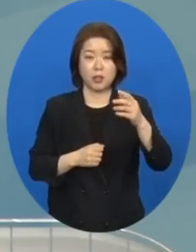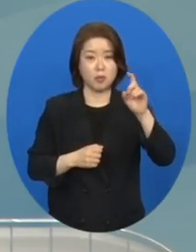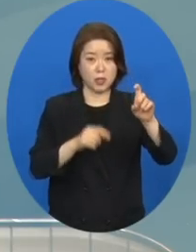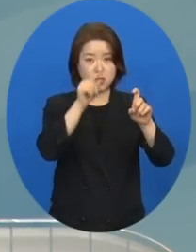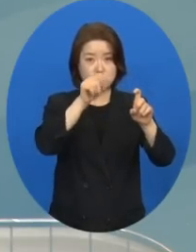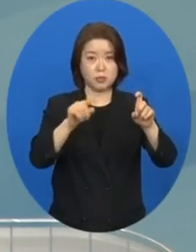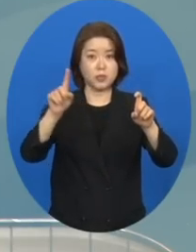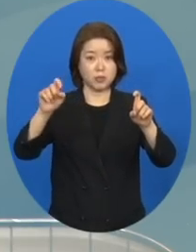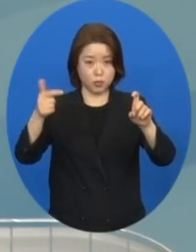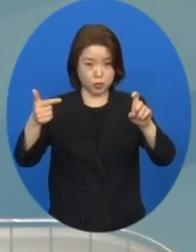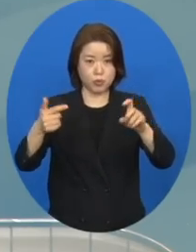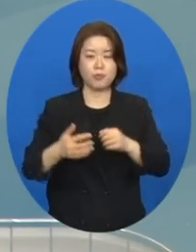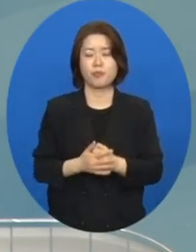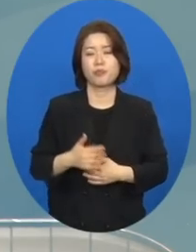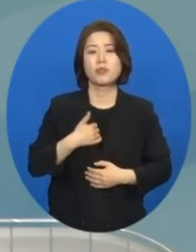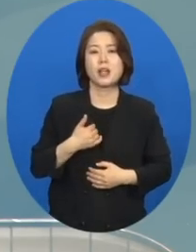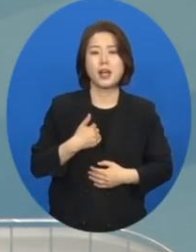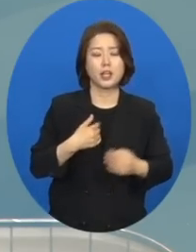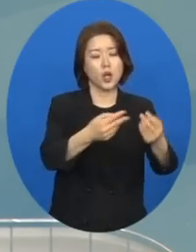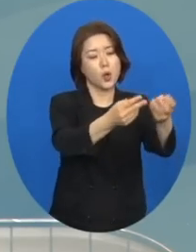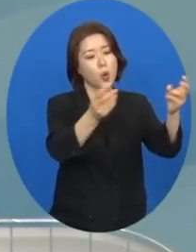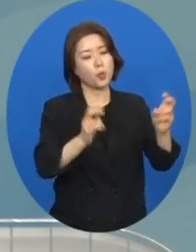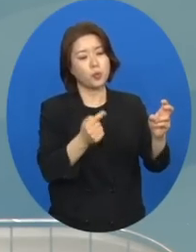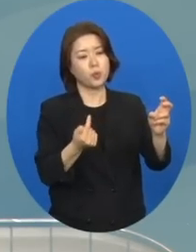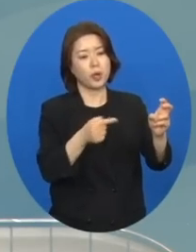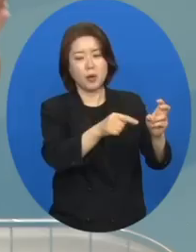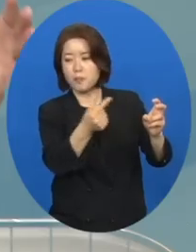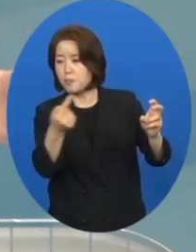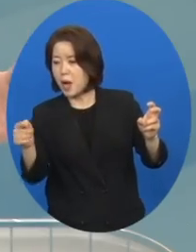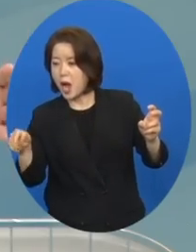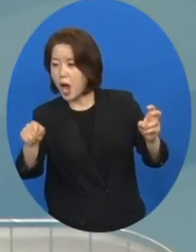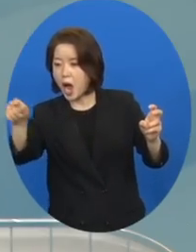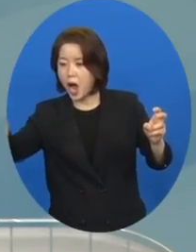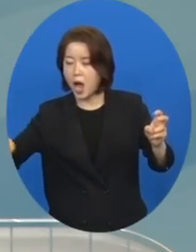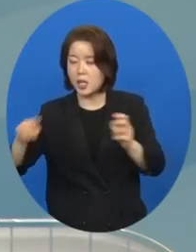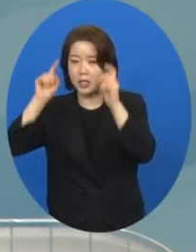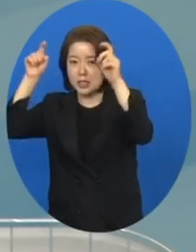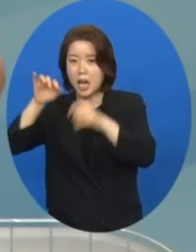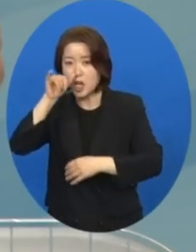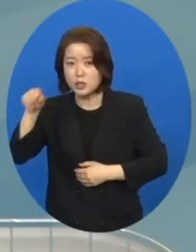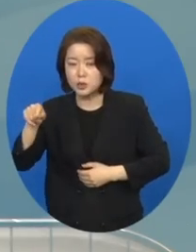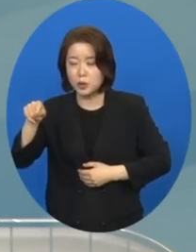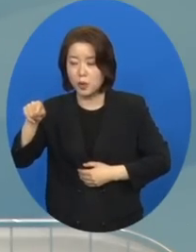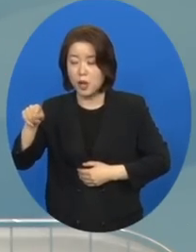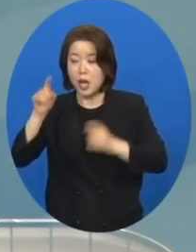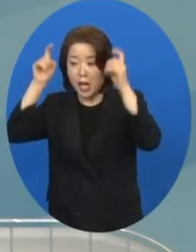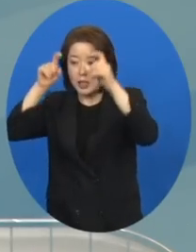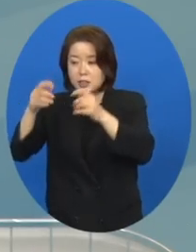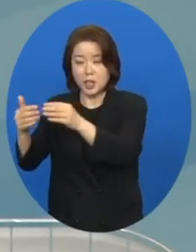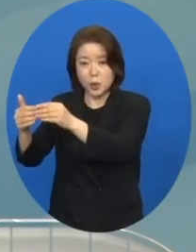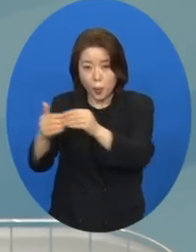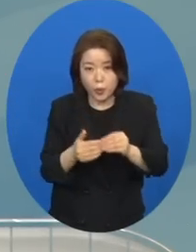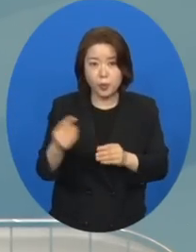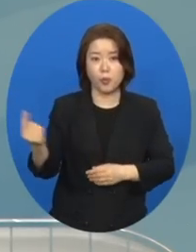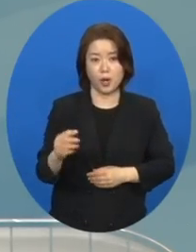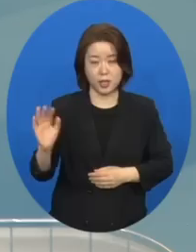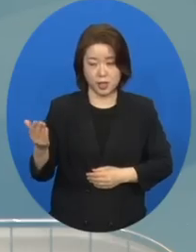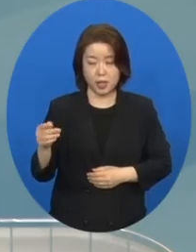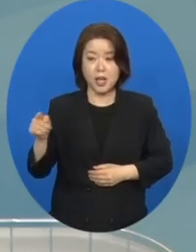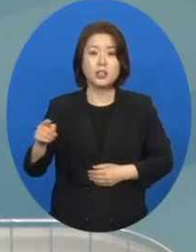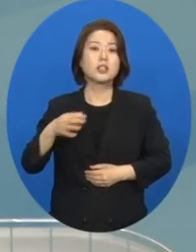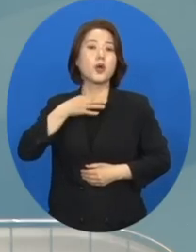16절 말씀에 나에게는 이 우리의 속하지 않은 다른 양들이 있다 나는 그 양들도 이 끌어와야 한다 그 돈에